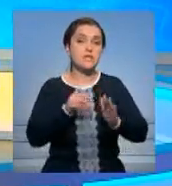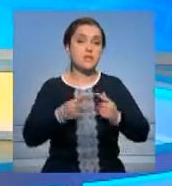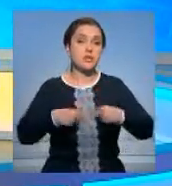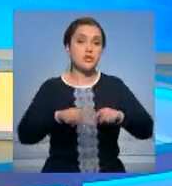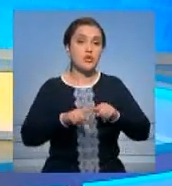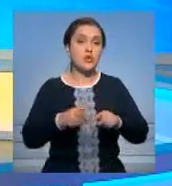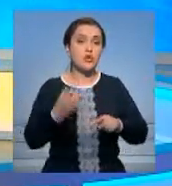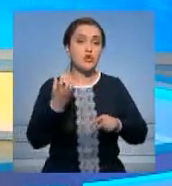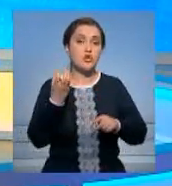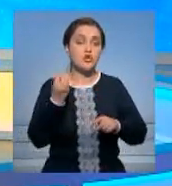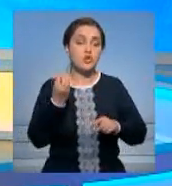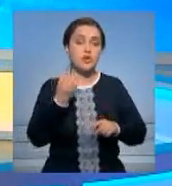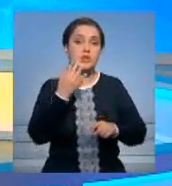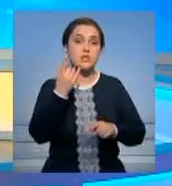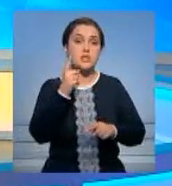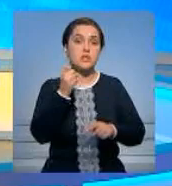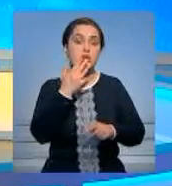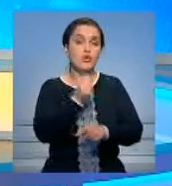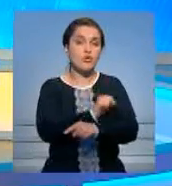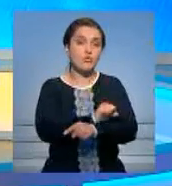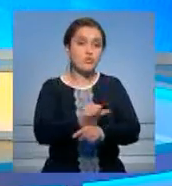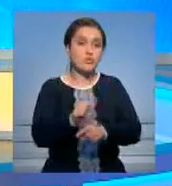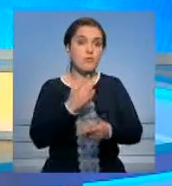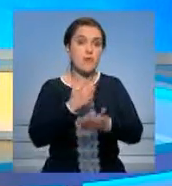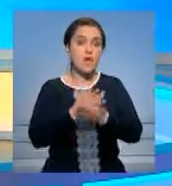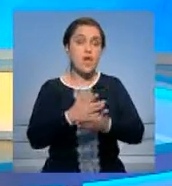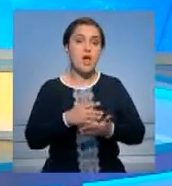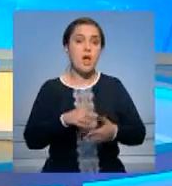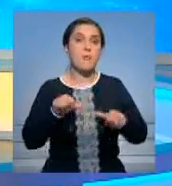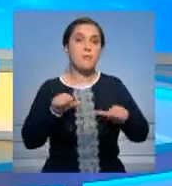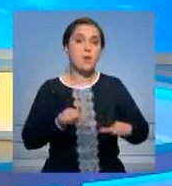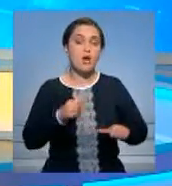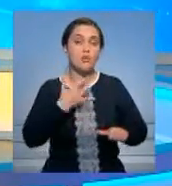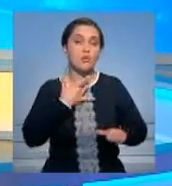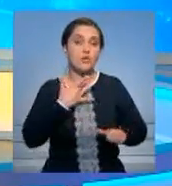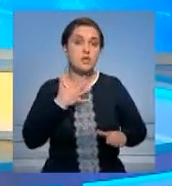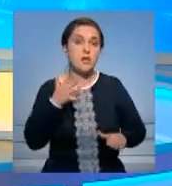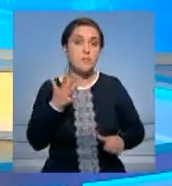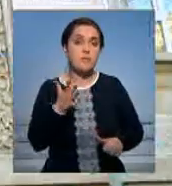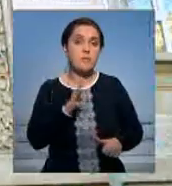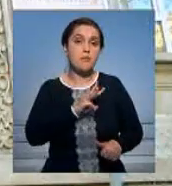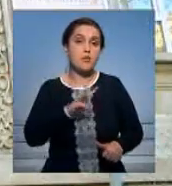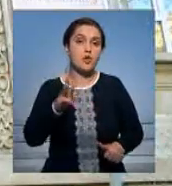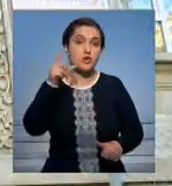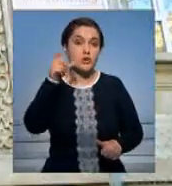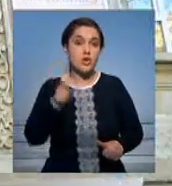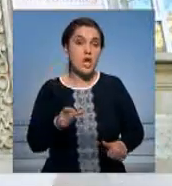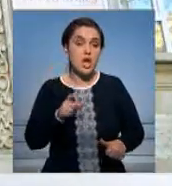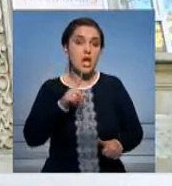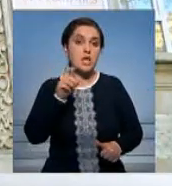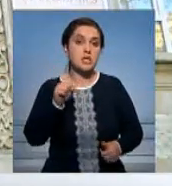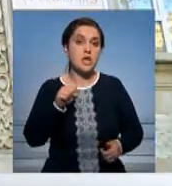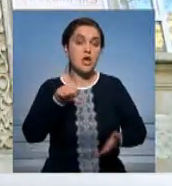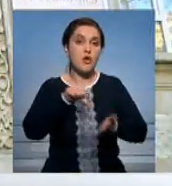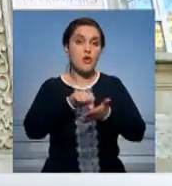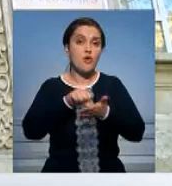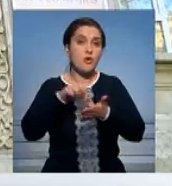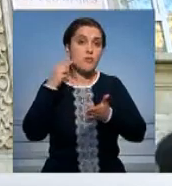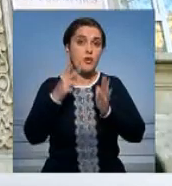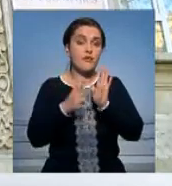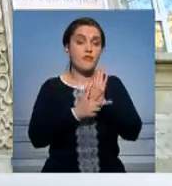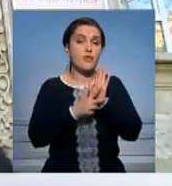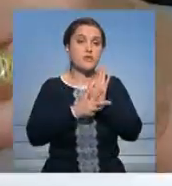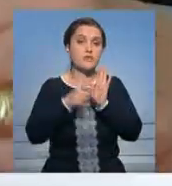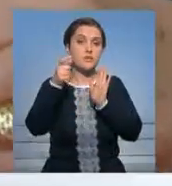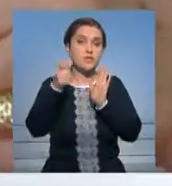5000 избирательных участков. Еще десятки организованы за рубежом. Правом голоса обладают свыше 5 миллионов человек. За пост главы государства борются